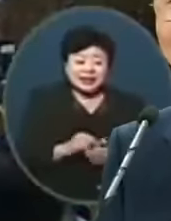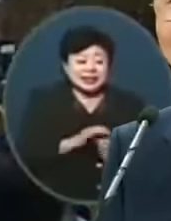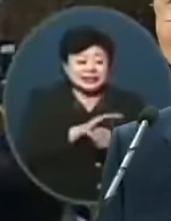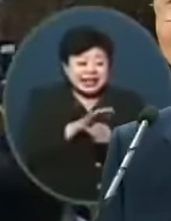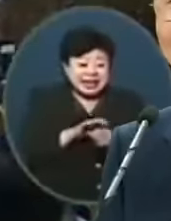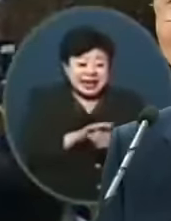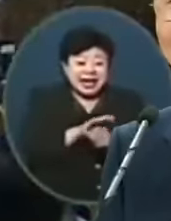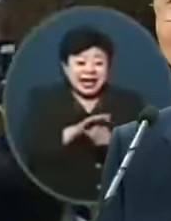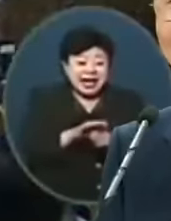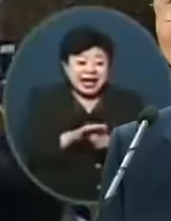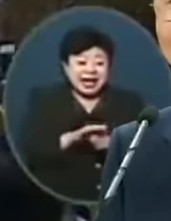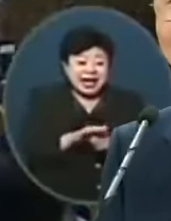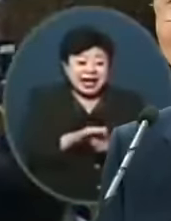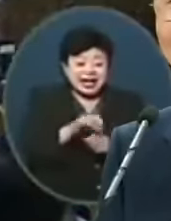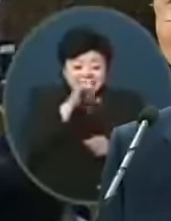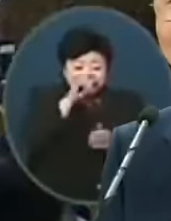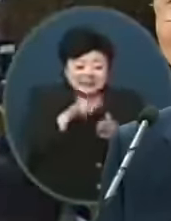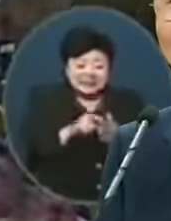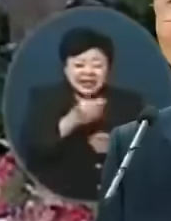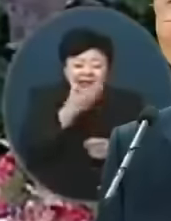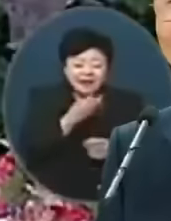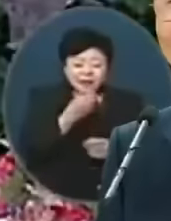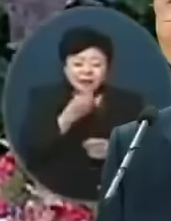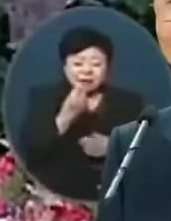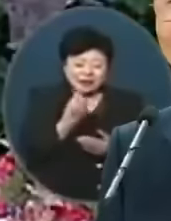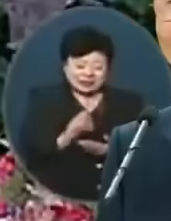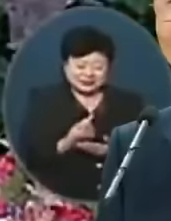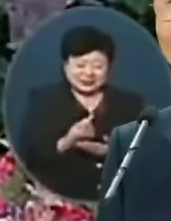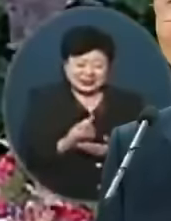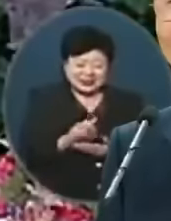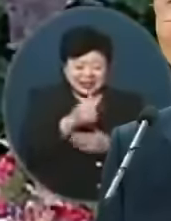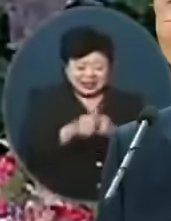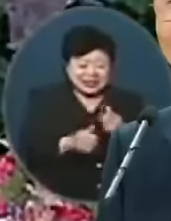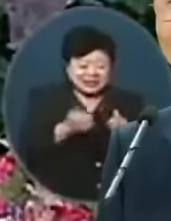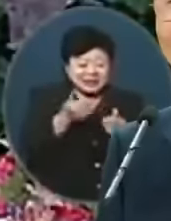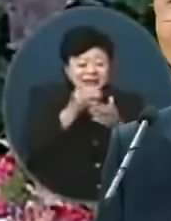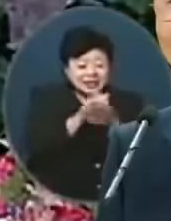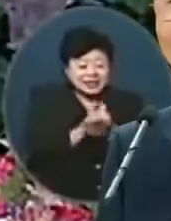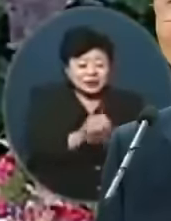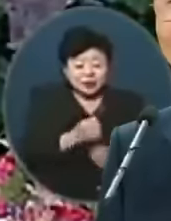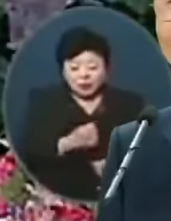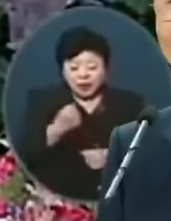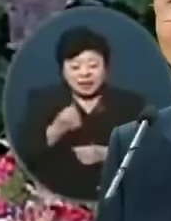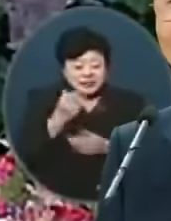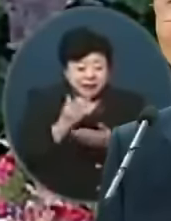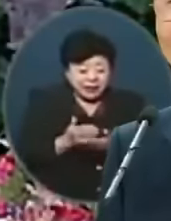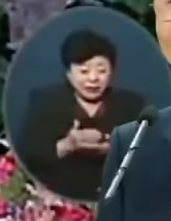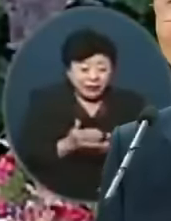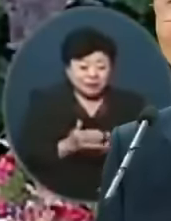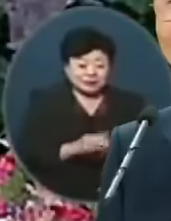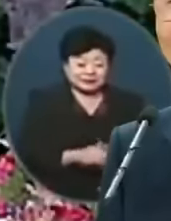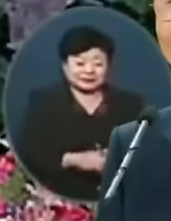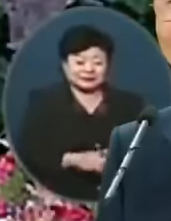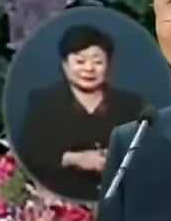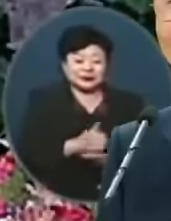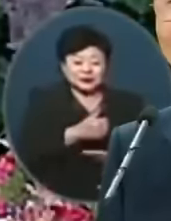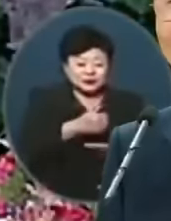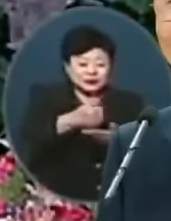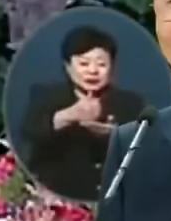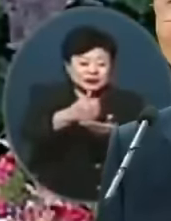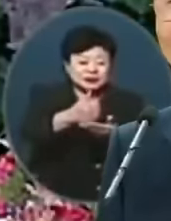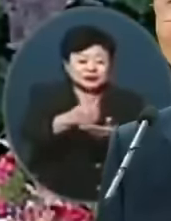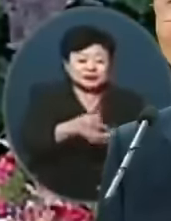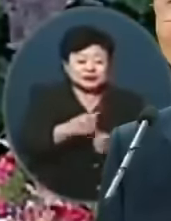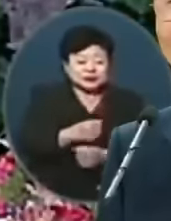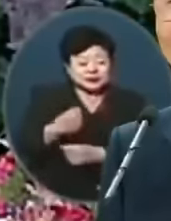사랑이 있을 때 행복해지는 것입니다. 하나님께 기도를 게을리하지 말고 주님은